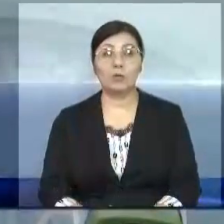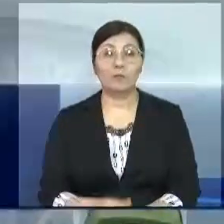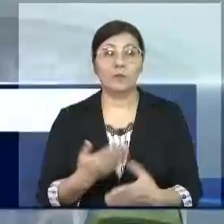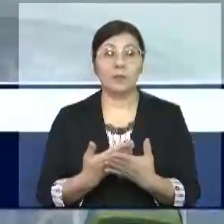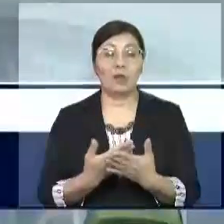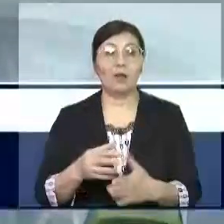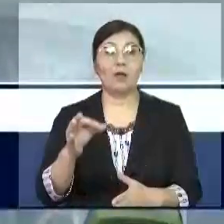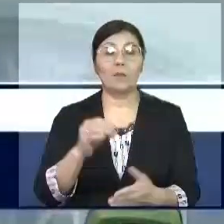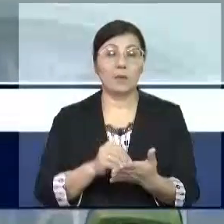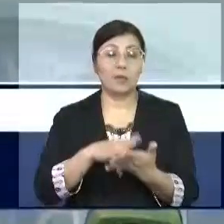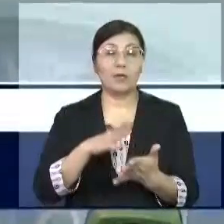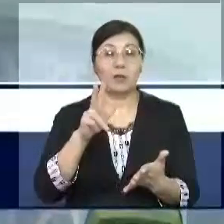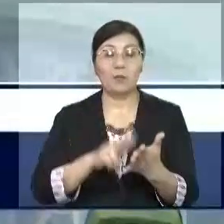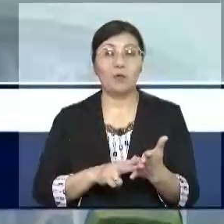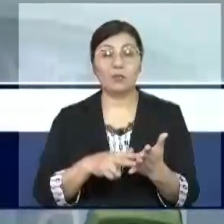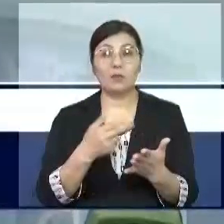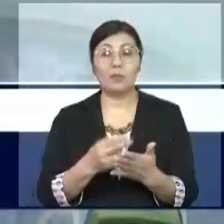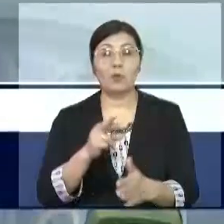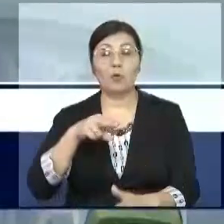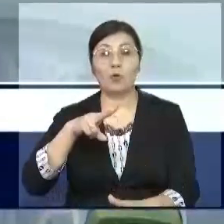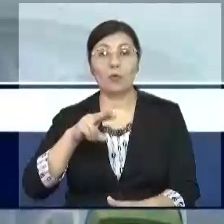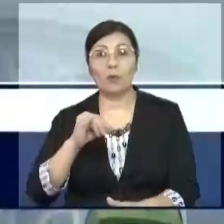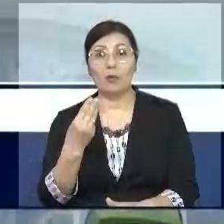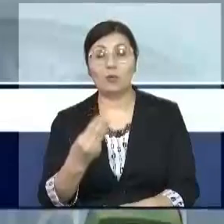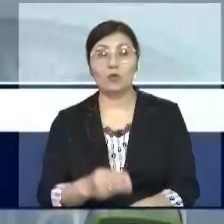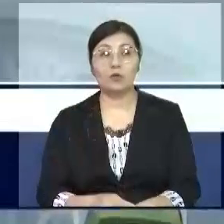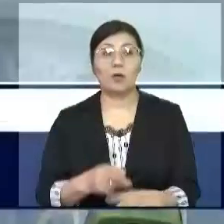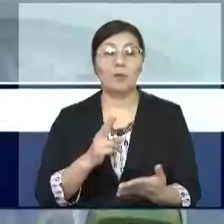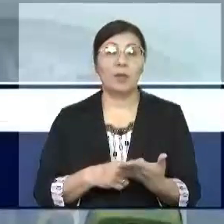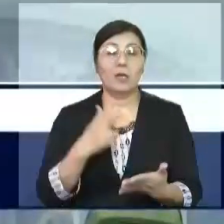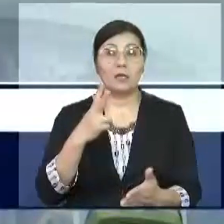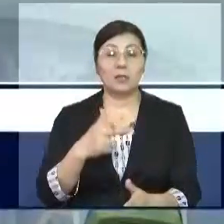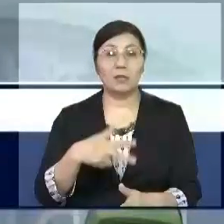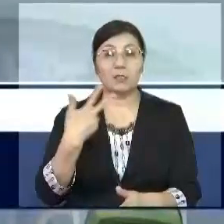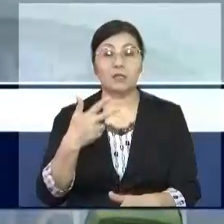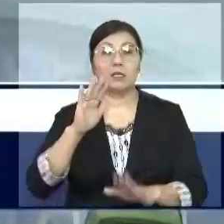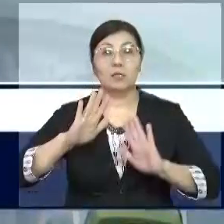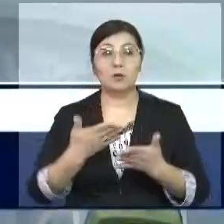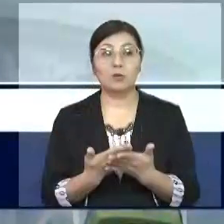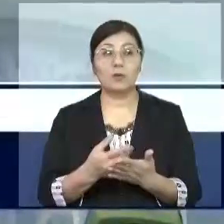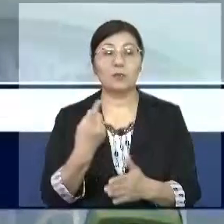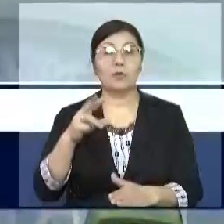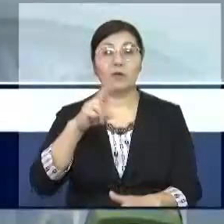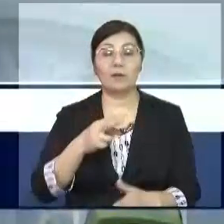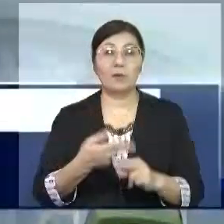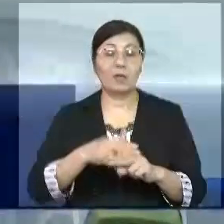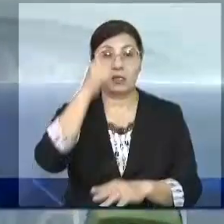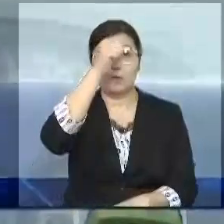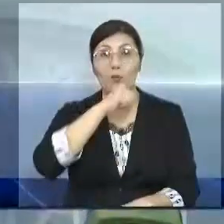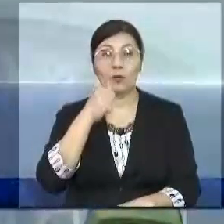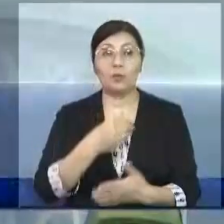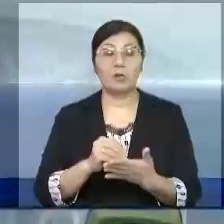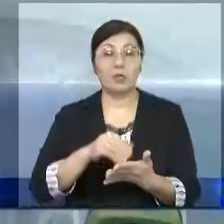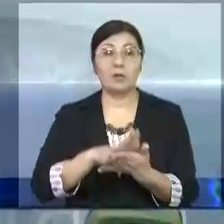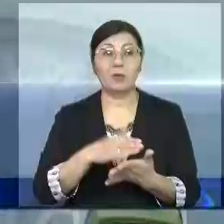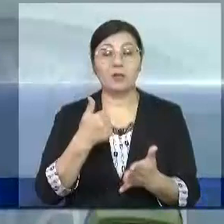году зарегистрировано 82 первичных случаев, из них лабораторно было подтверждено 33 случая, то с 1 января этого года уже